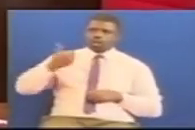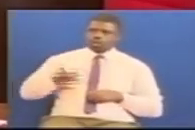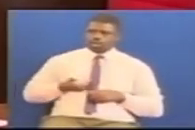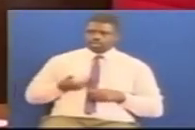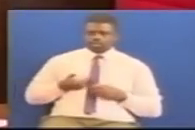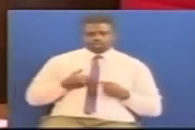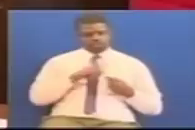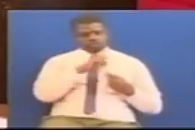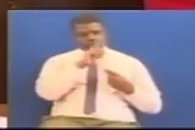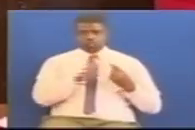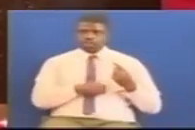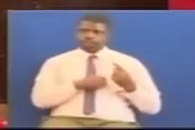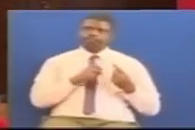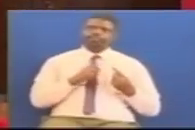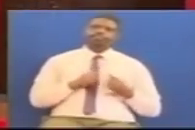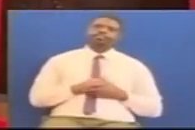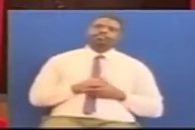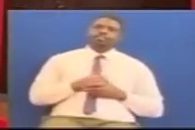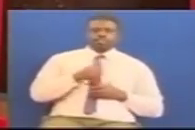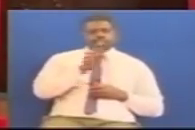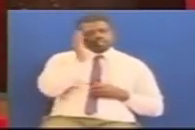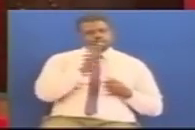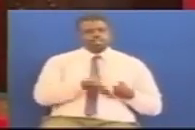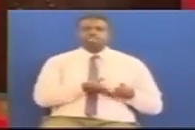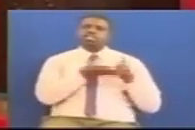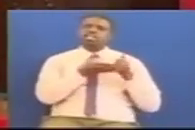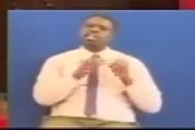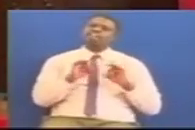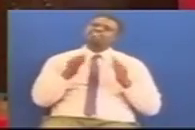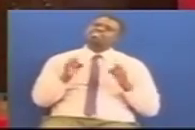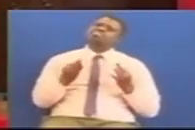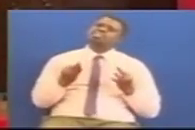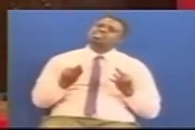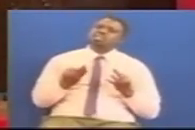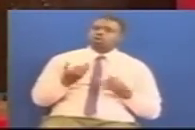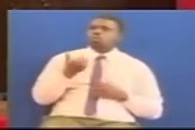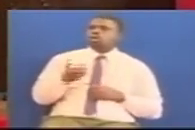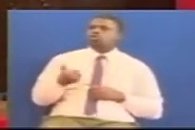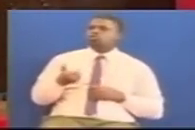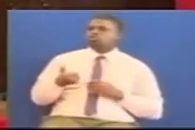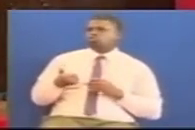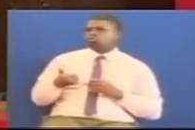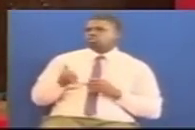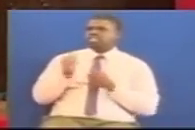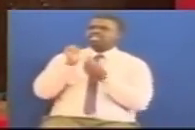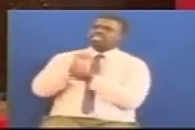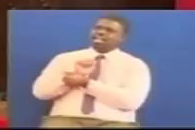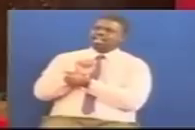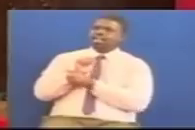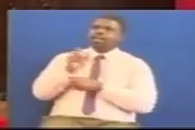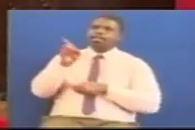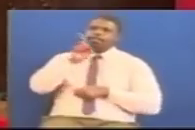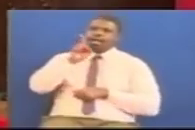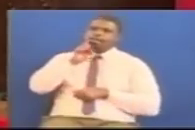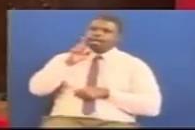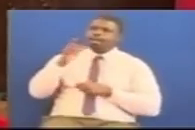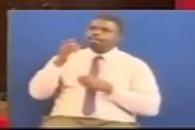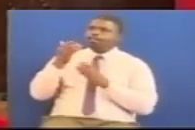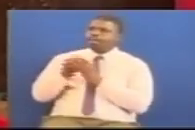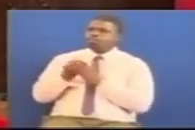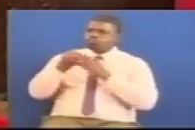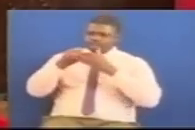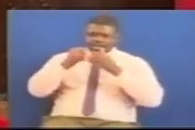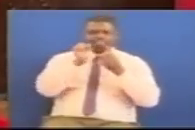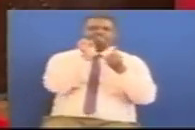ifuatavyo. Je, serikali inawasaidiaje watoto ambao wapo gerezani na mama zao kielimu na kisaikolojia kwa